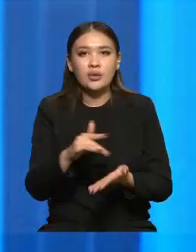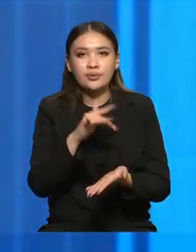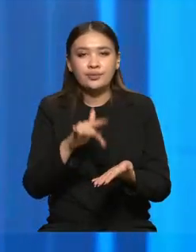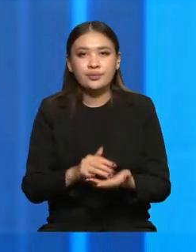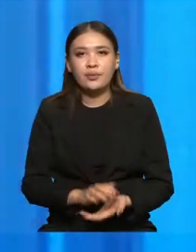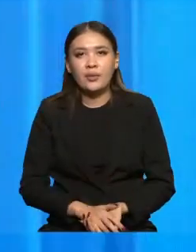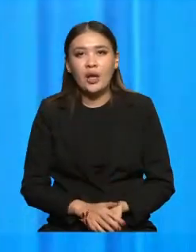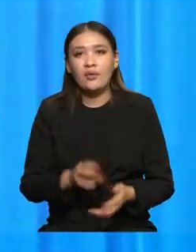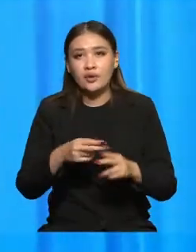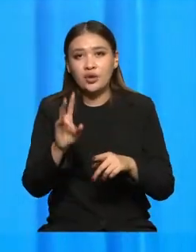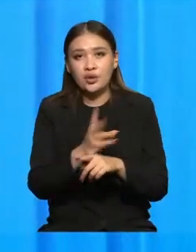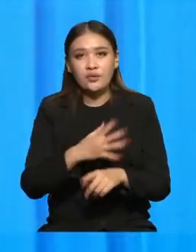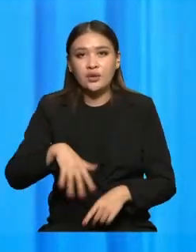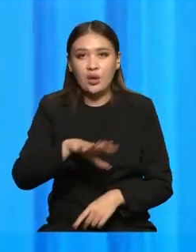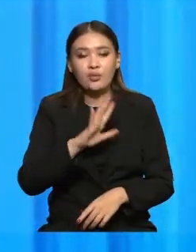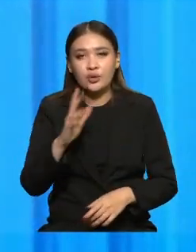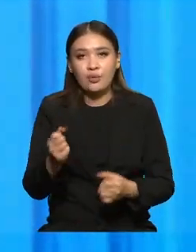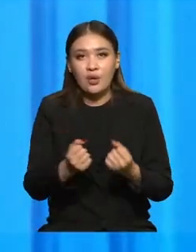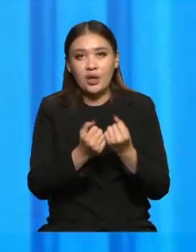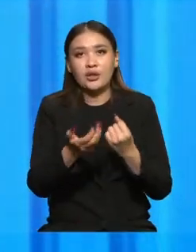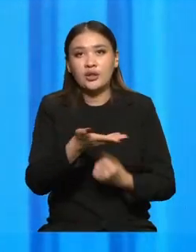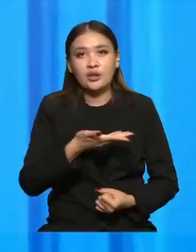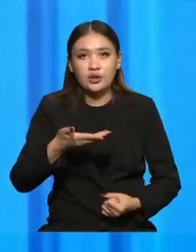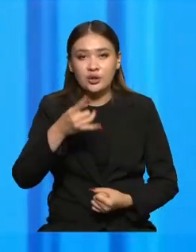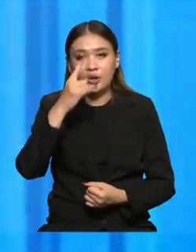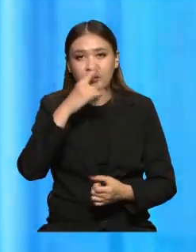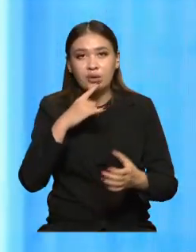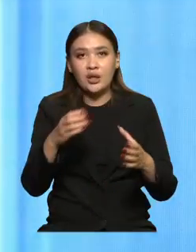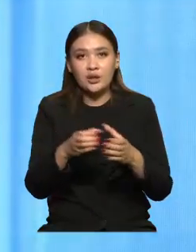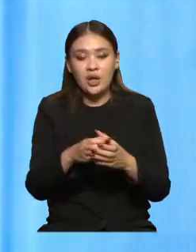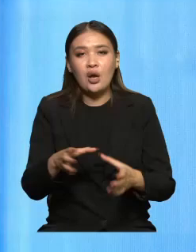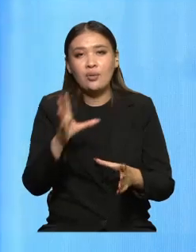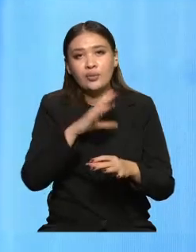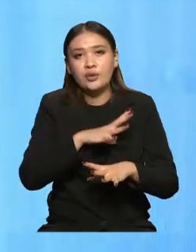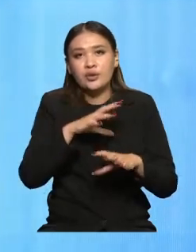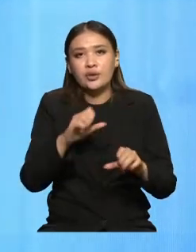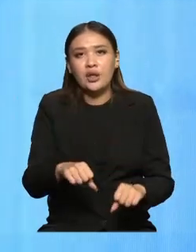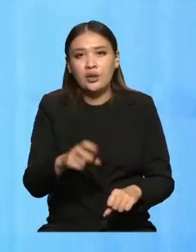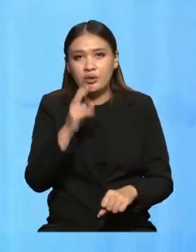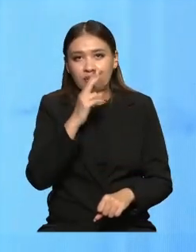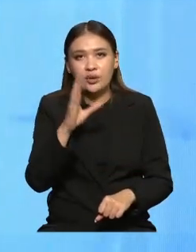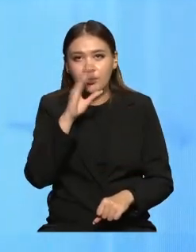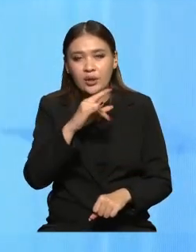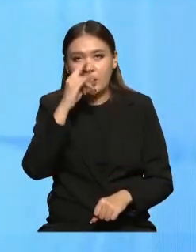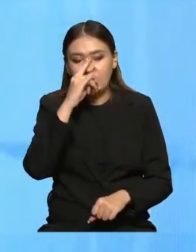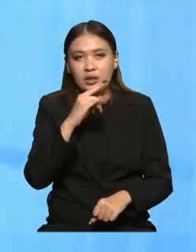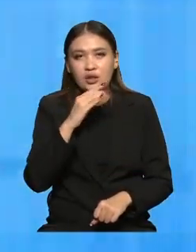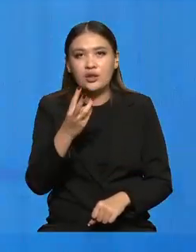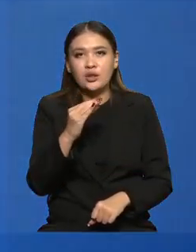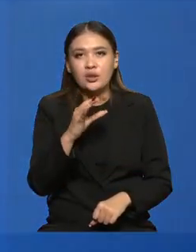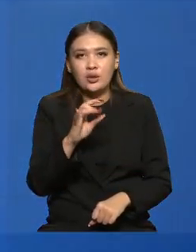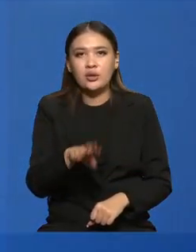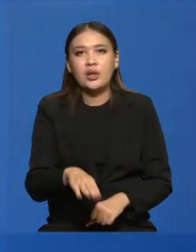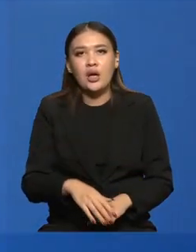но Раз уж мы Этой ночью все будем болеть за нашу сборную то есть вероятность застать уникальное для казахских широт